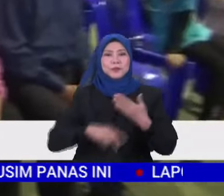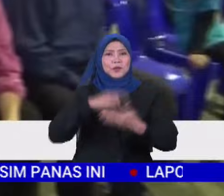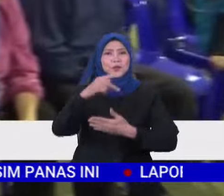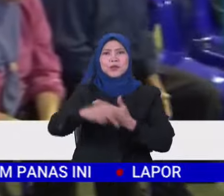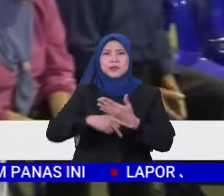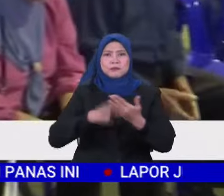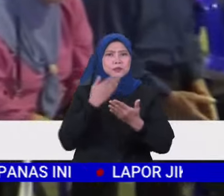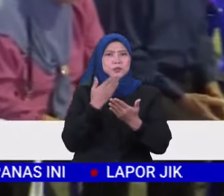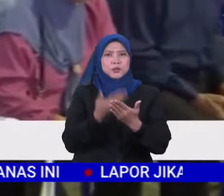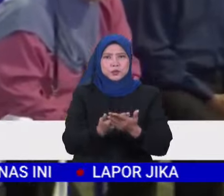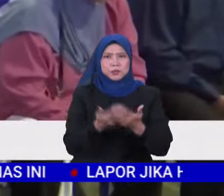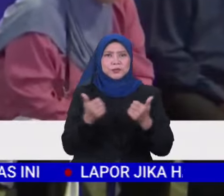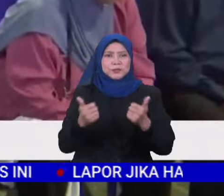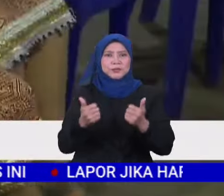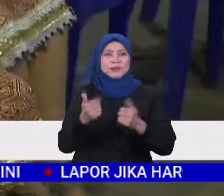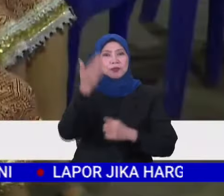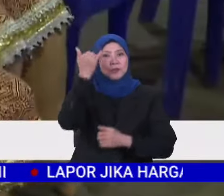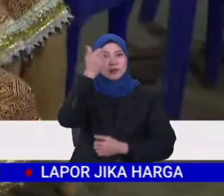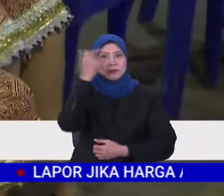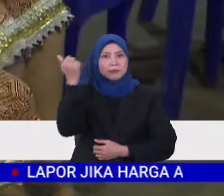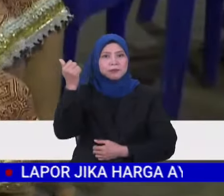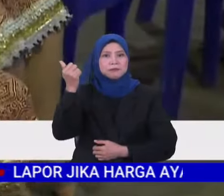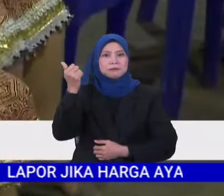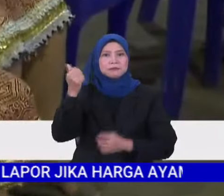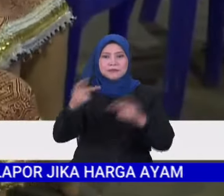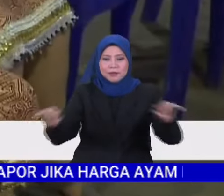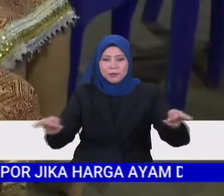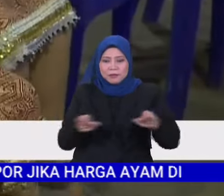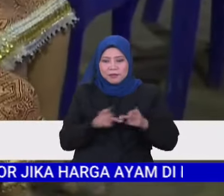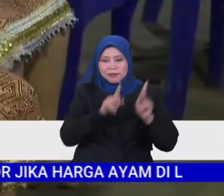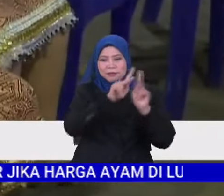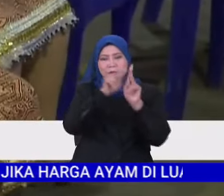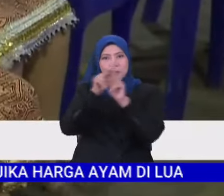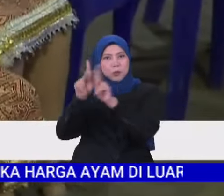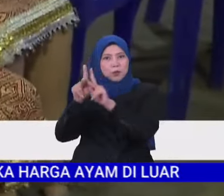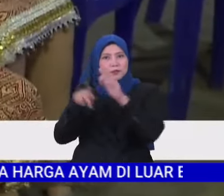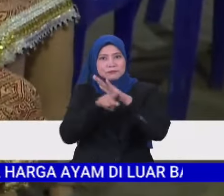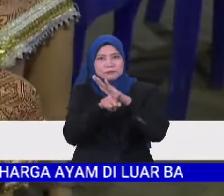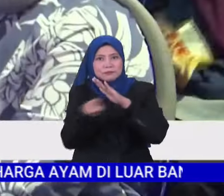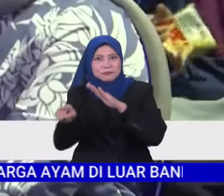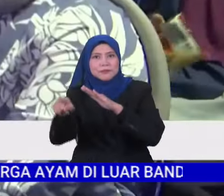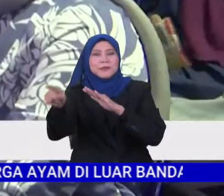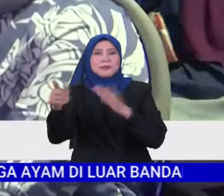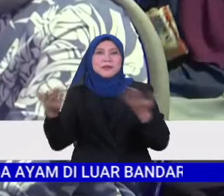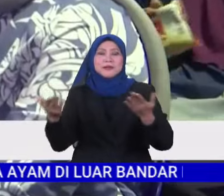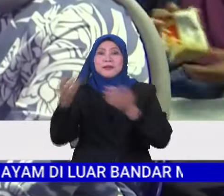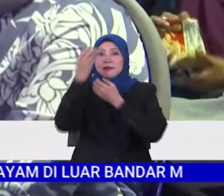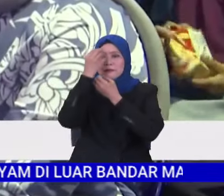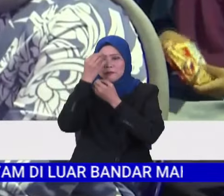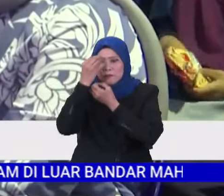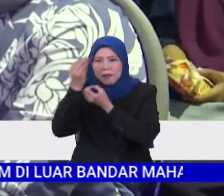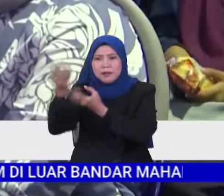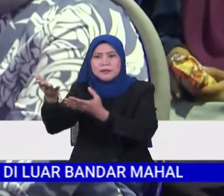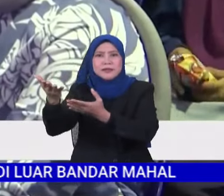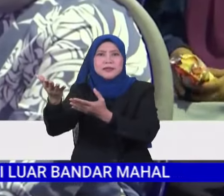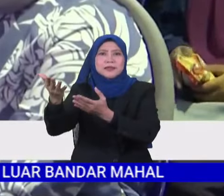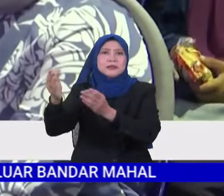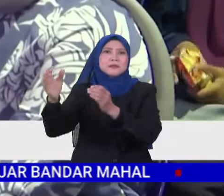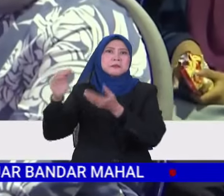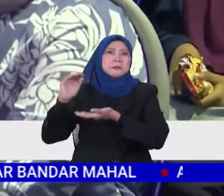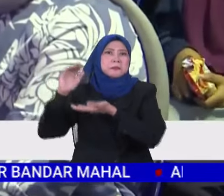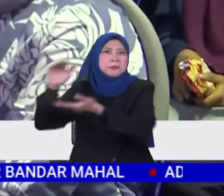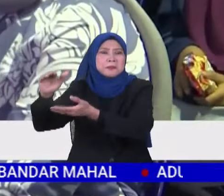ini sangat bagus karena ia pergi ke pedalaman ke kampung-kampung di mana informasi itu tidak sampai